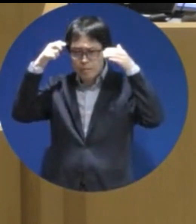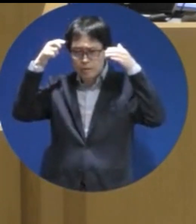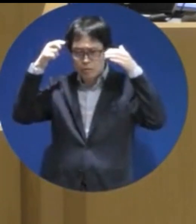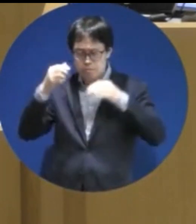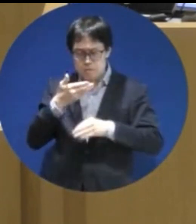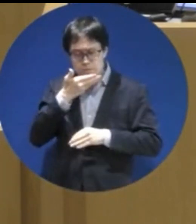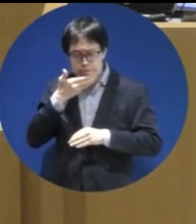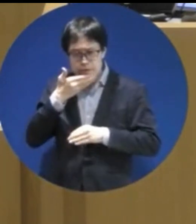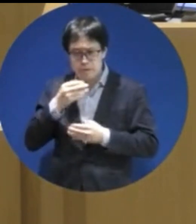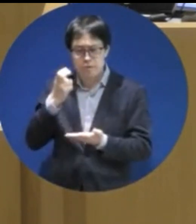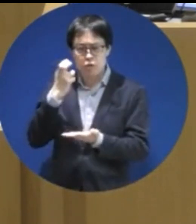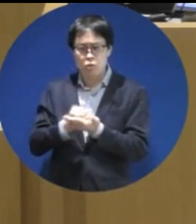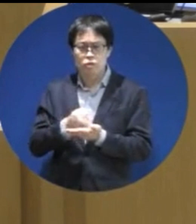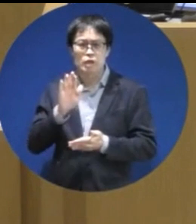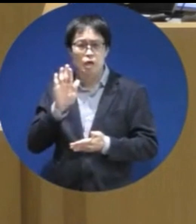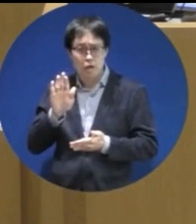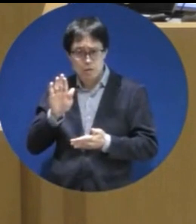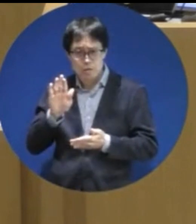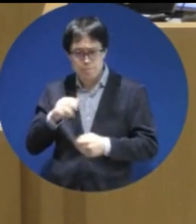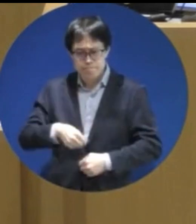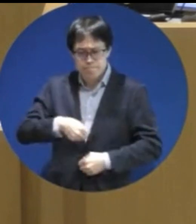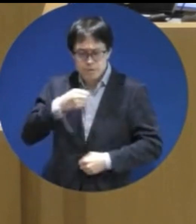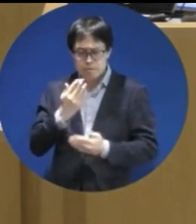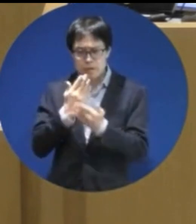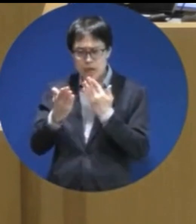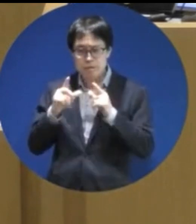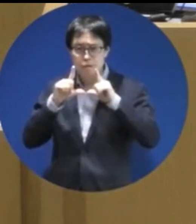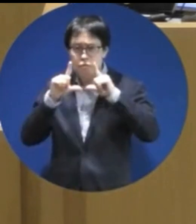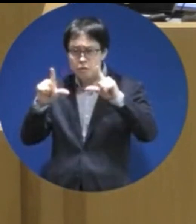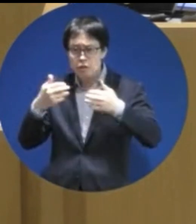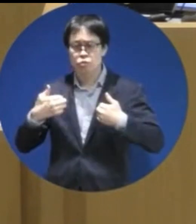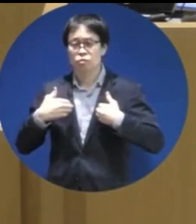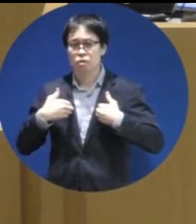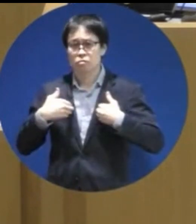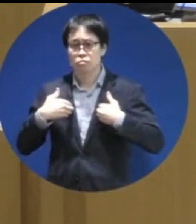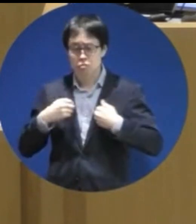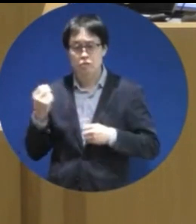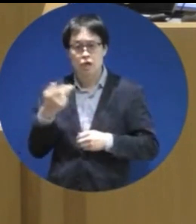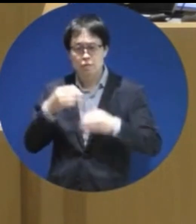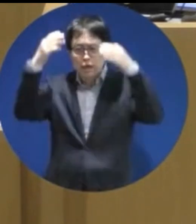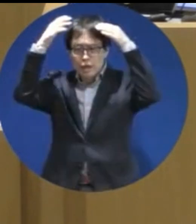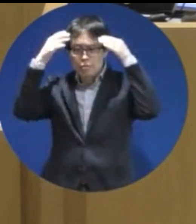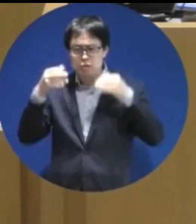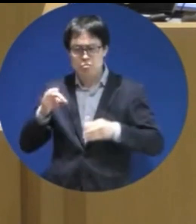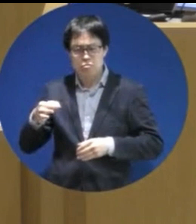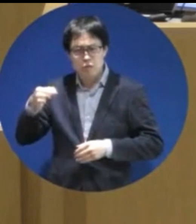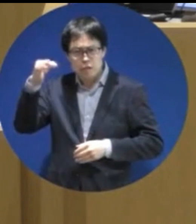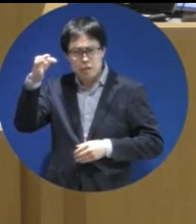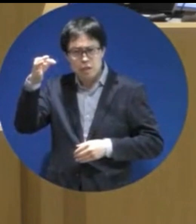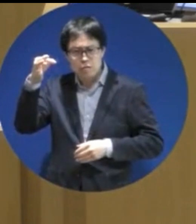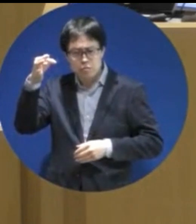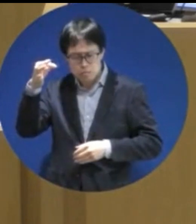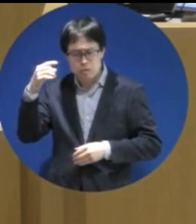の重要性や法律の存在を正確かつ明確に伝える必要があります。またヘルメットの価格が高いという認識